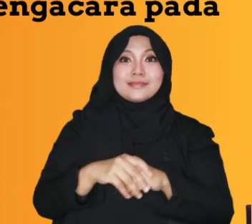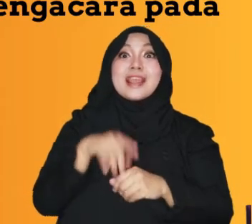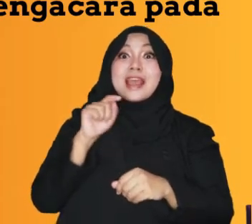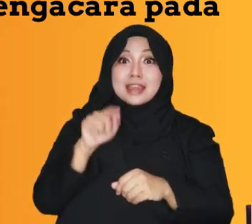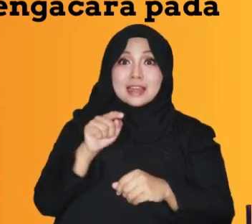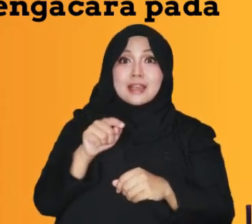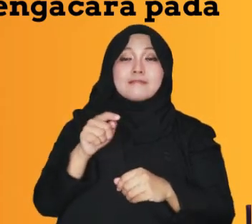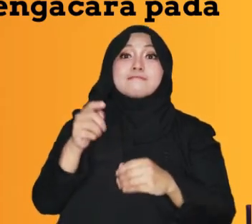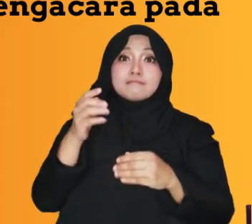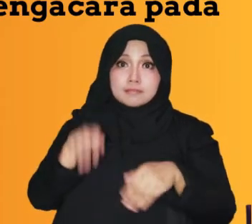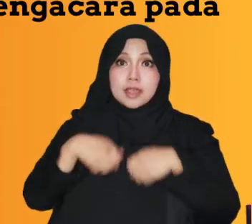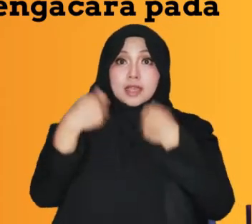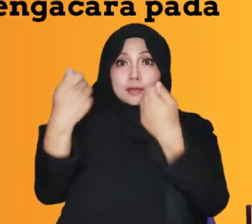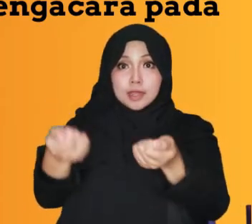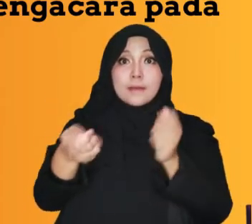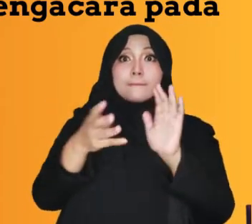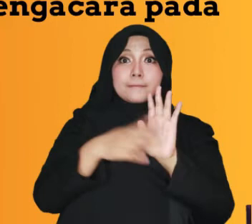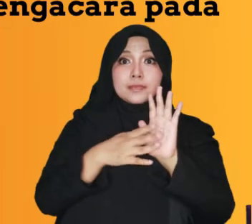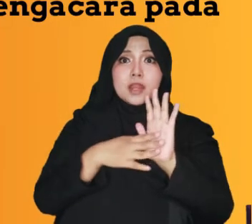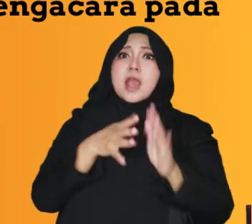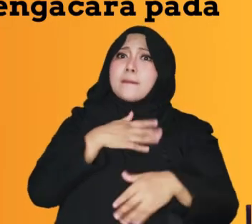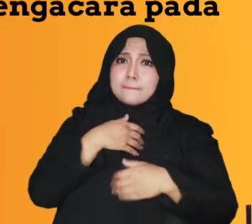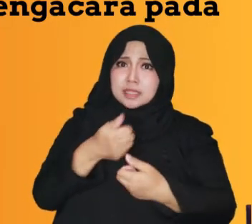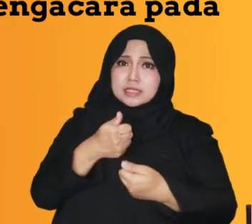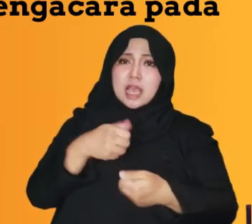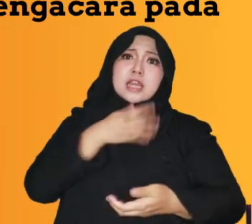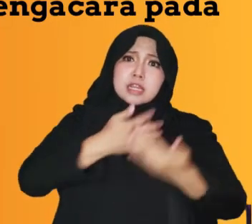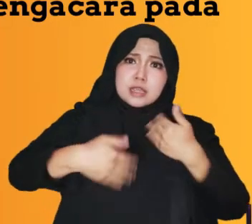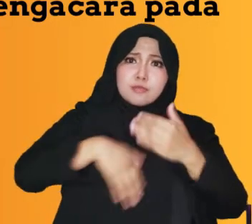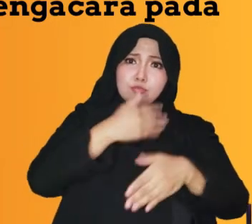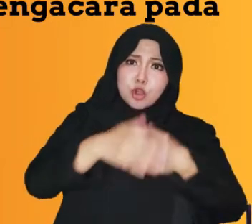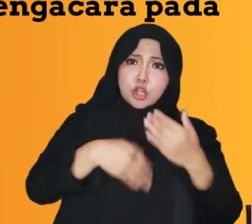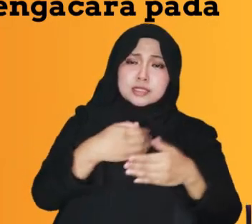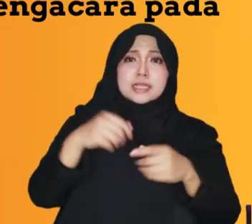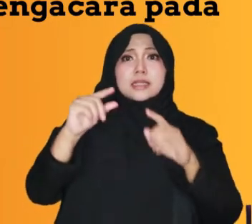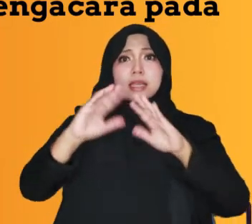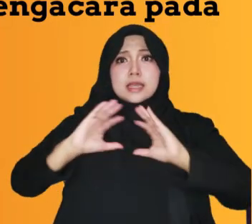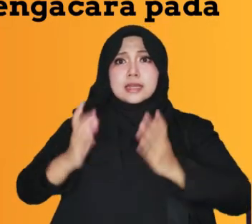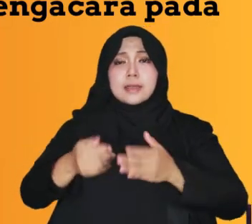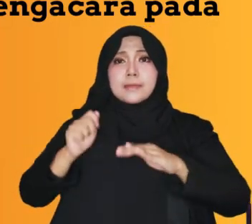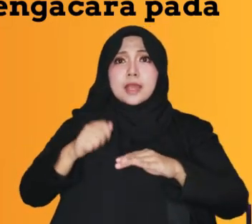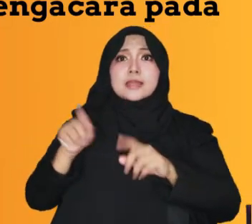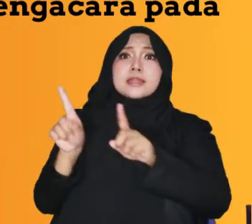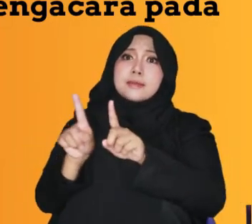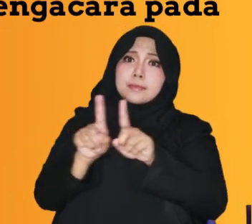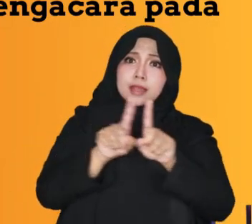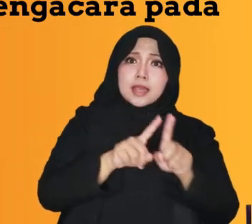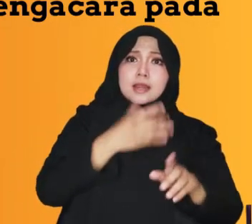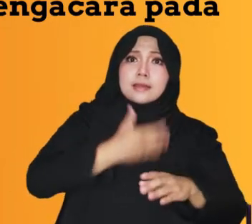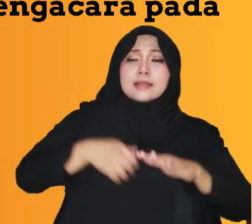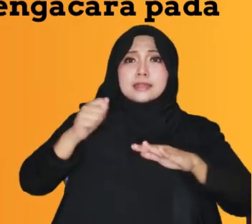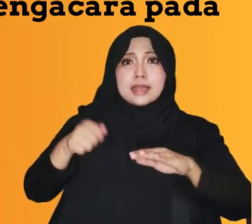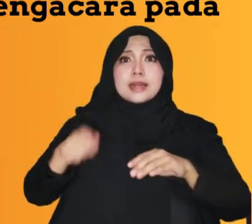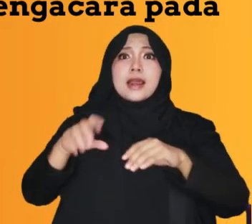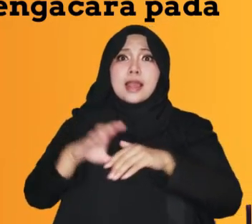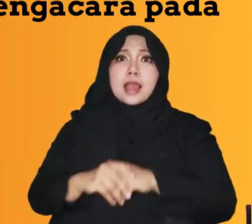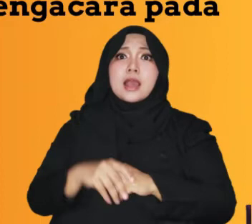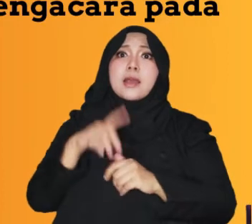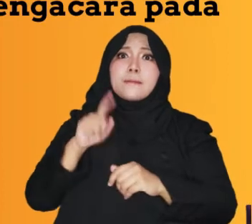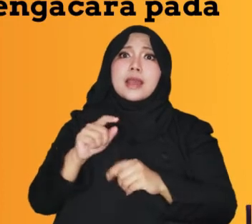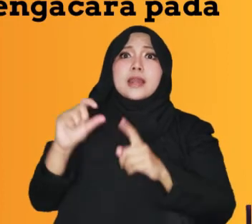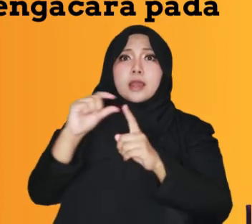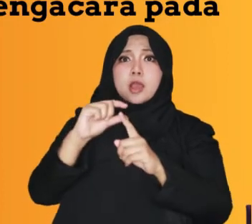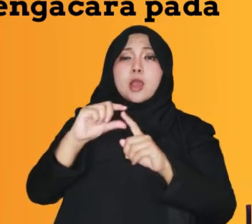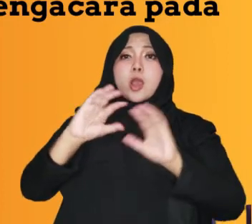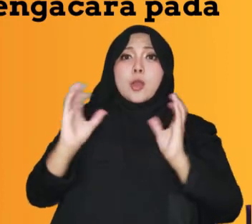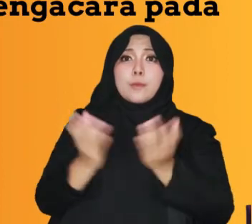Dengan demikian maka pengajuan perkara akan dapat diproses di pengadilan dengan pemohon didamping oleh advokat atau